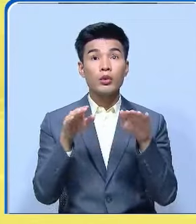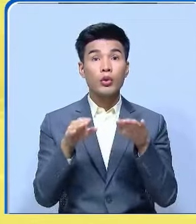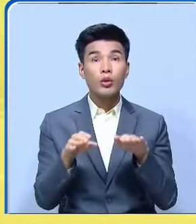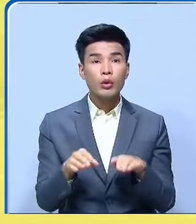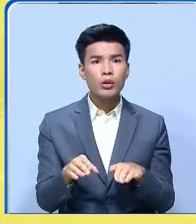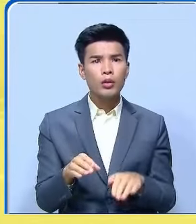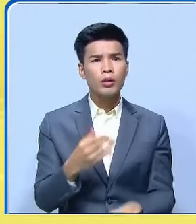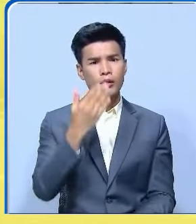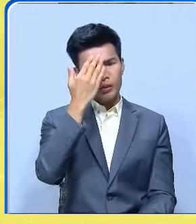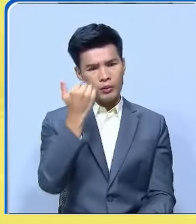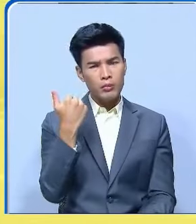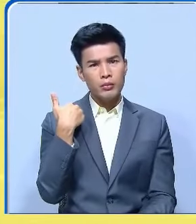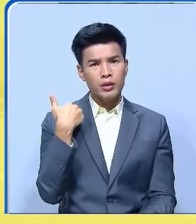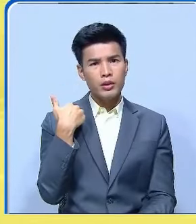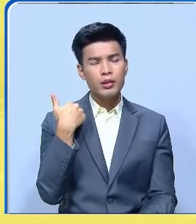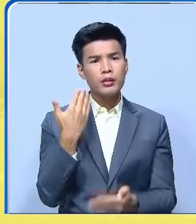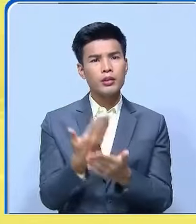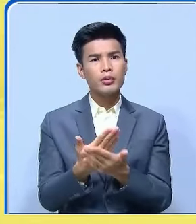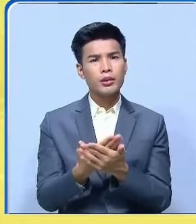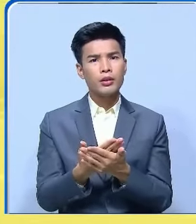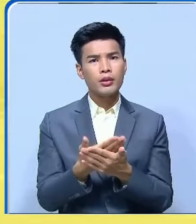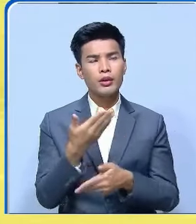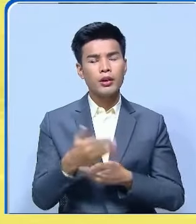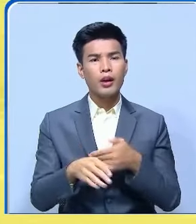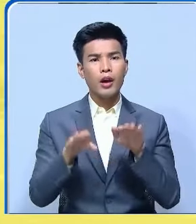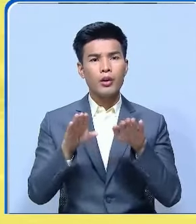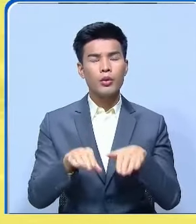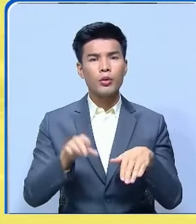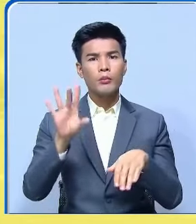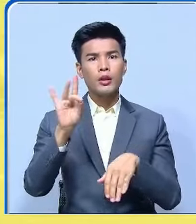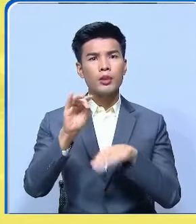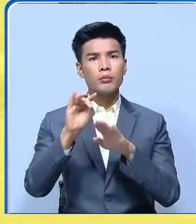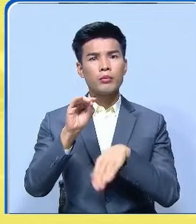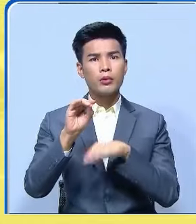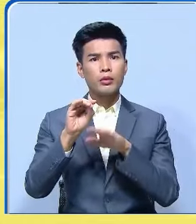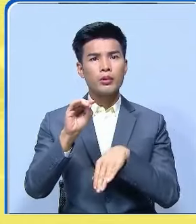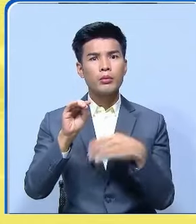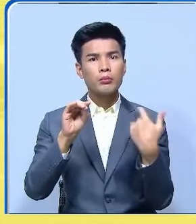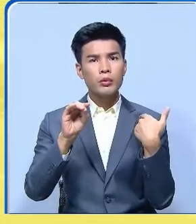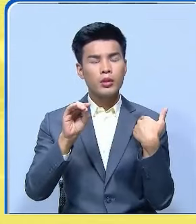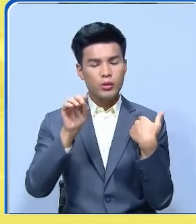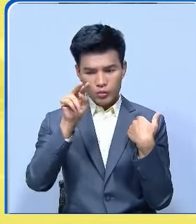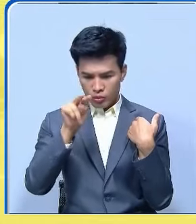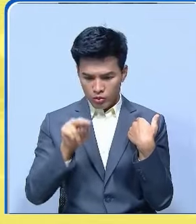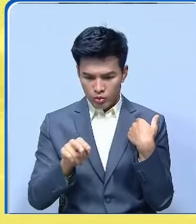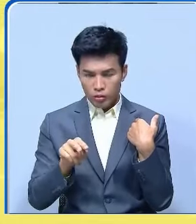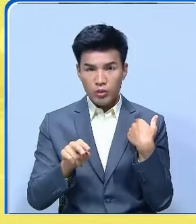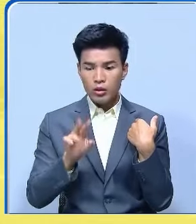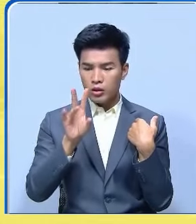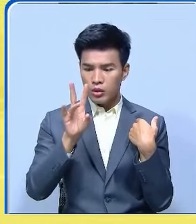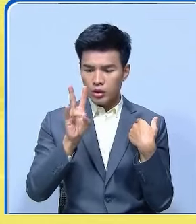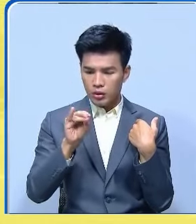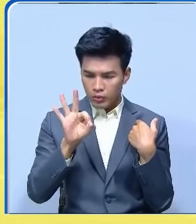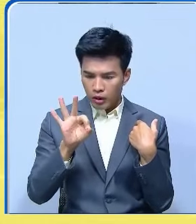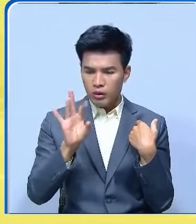ยงงว่าเฮ้ยมีราคาต่ำกว่า80บาทให้เห็นอยู่จริงๆแล้วก็ไล่ดูเจ็ดสิบเก้าเจ็ด